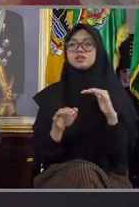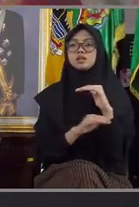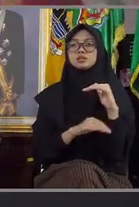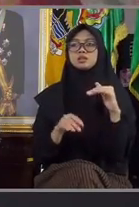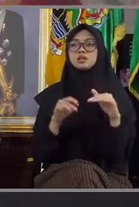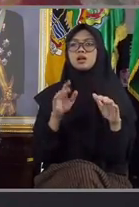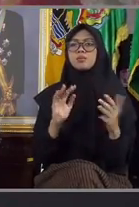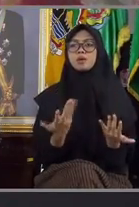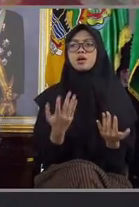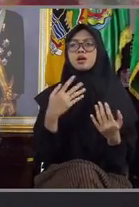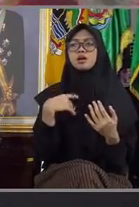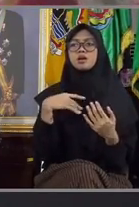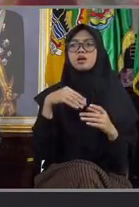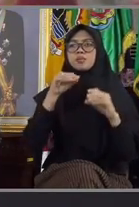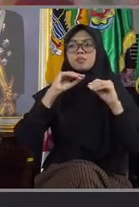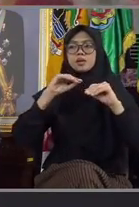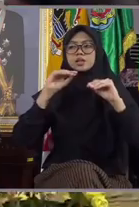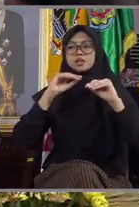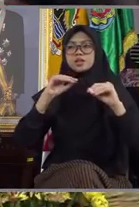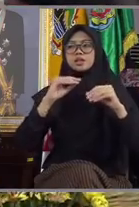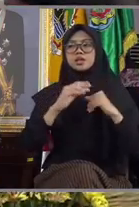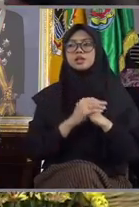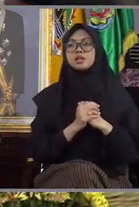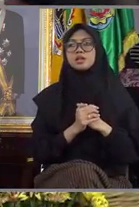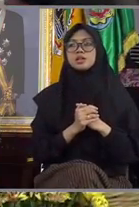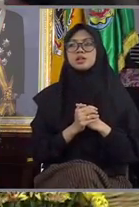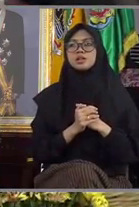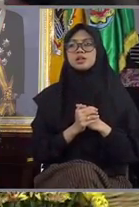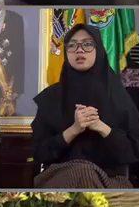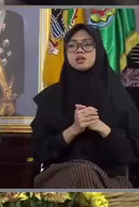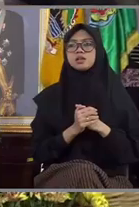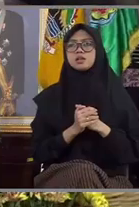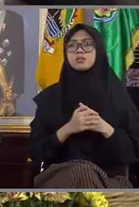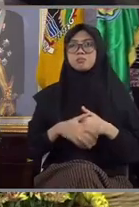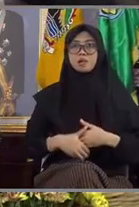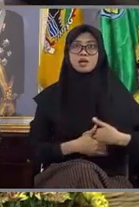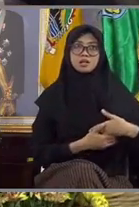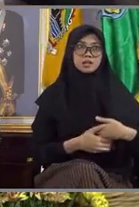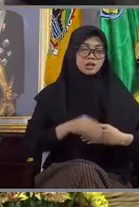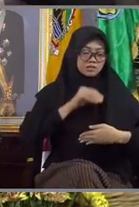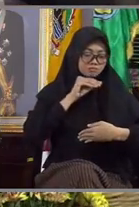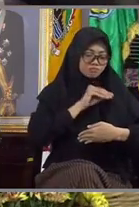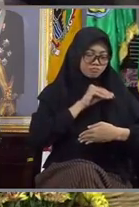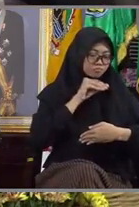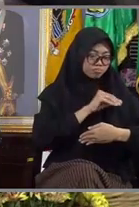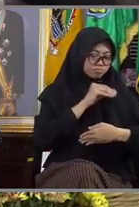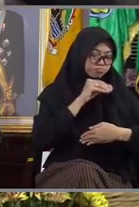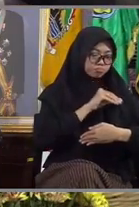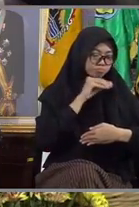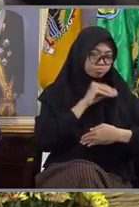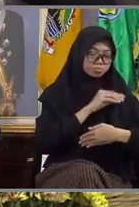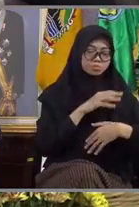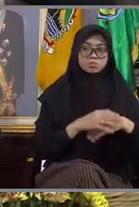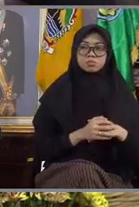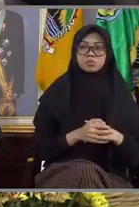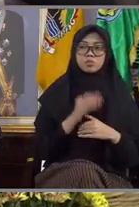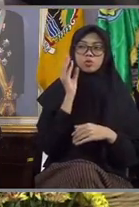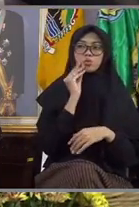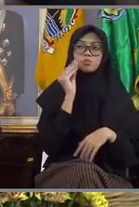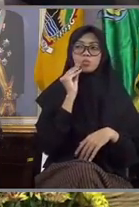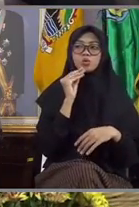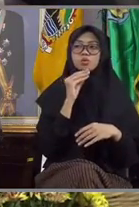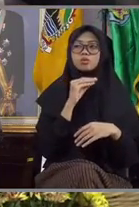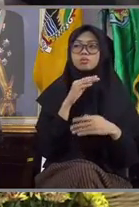pendidikan ibu. Balita itu mendidik ibu, ibu balita mendidik anak-anaknya pada usia